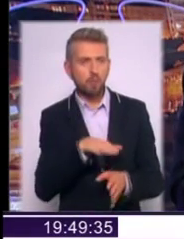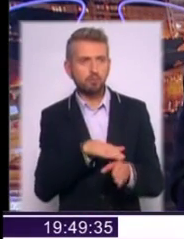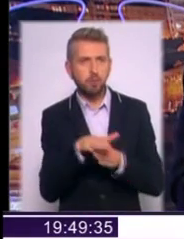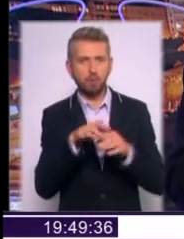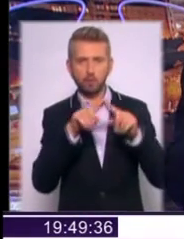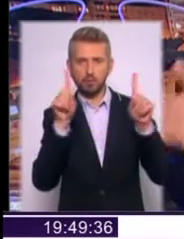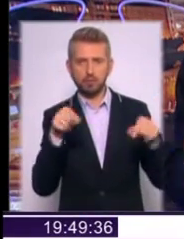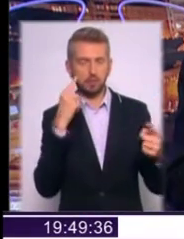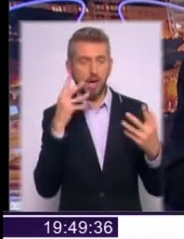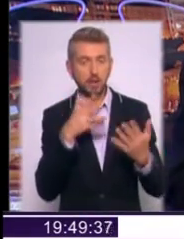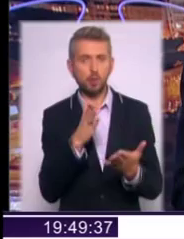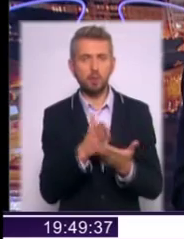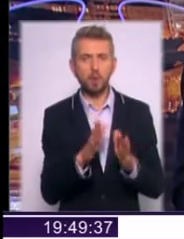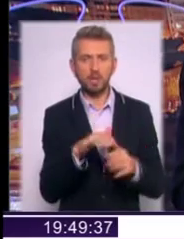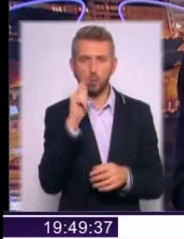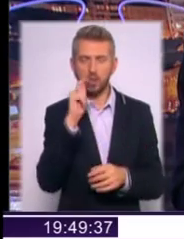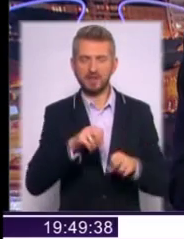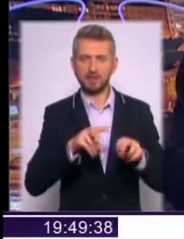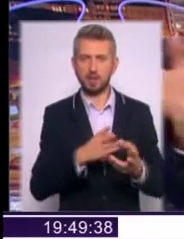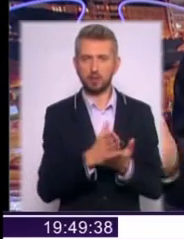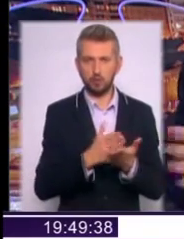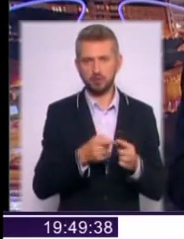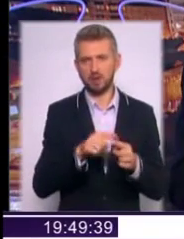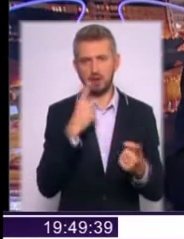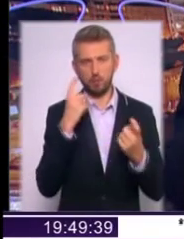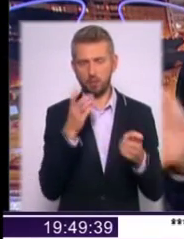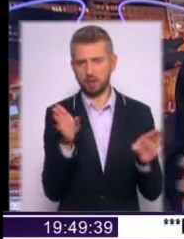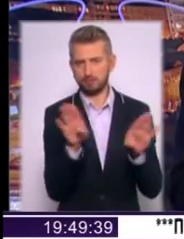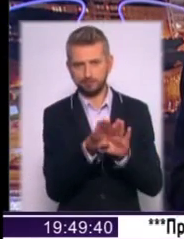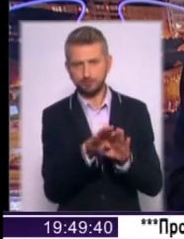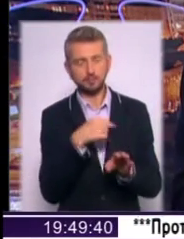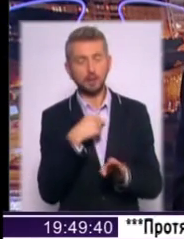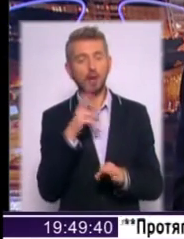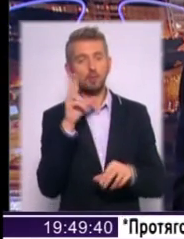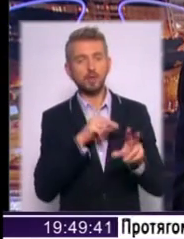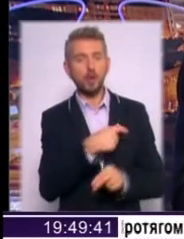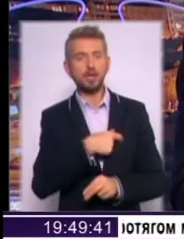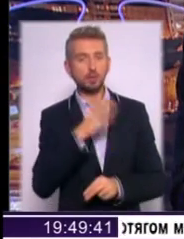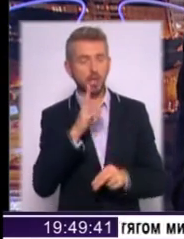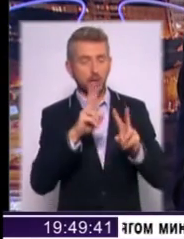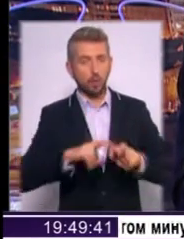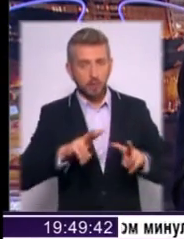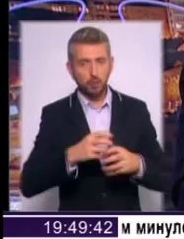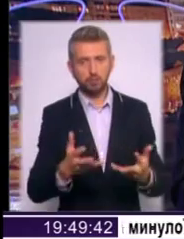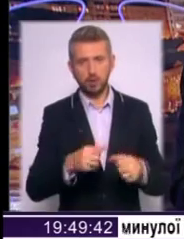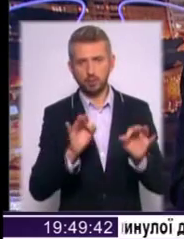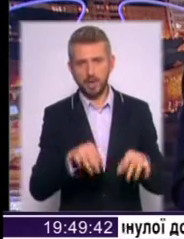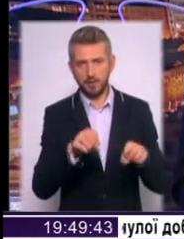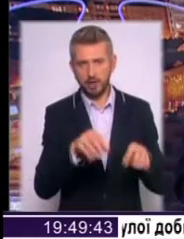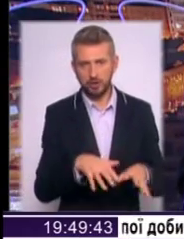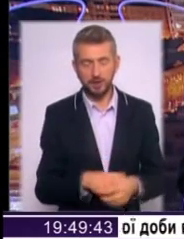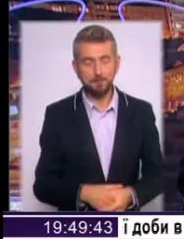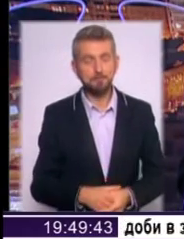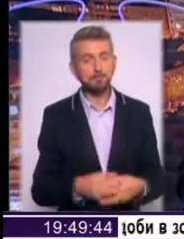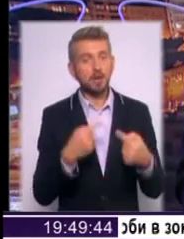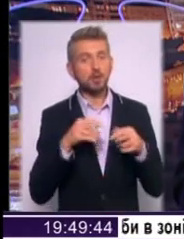мають тільки, власне, в українських спецслужбах, це закрита інформація. Я сподіваюся, що депутати її розглянуть і приймуть правильне рішення. Інша справа, що коли